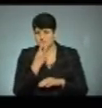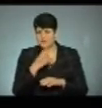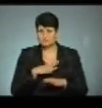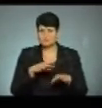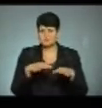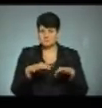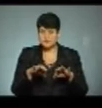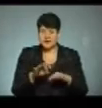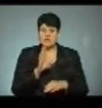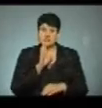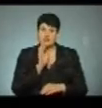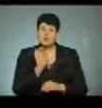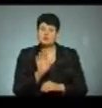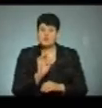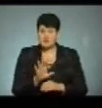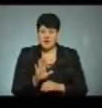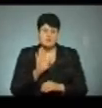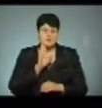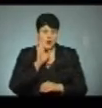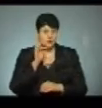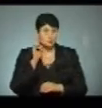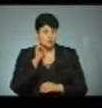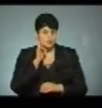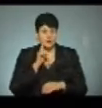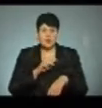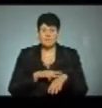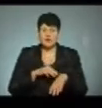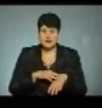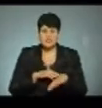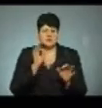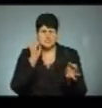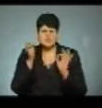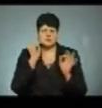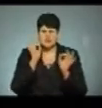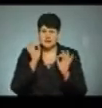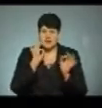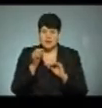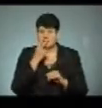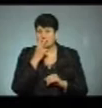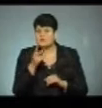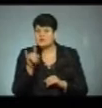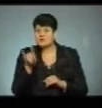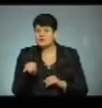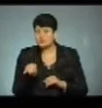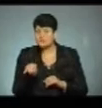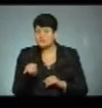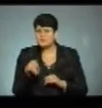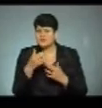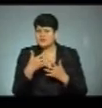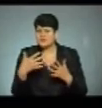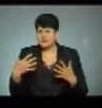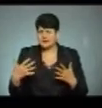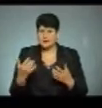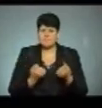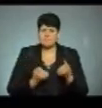автівка. Жінка розповідає. Зранку чули поліція, звуки сирен, виглянули через вікно декілька екіпажів,